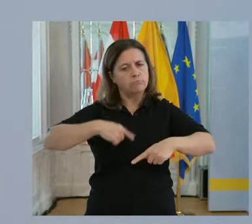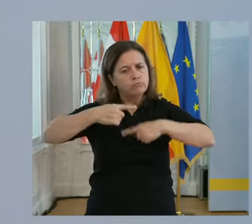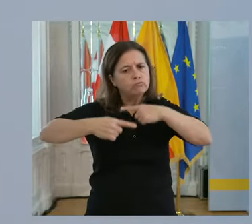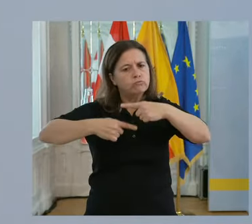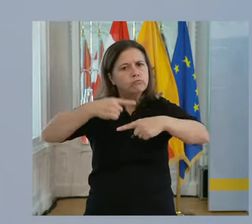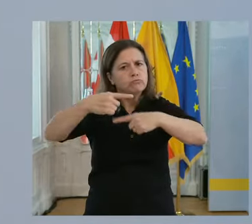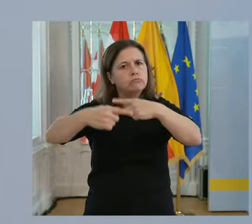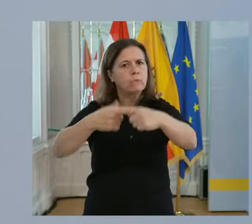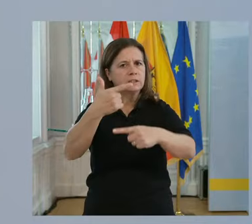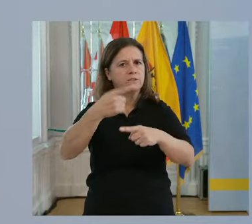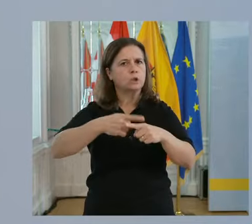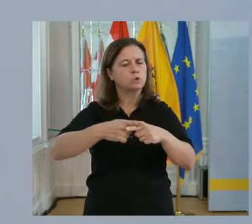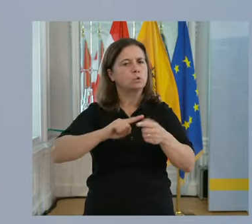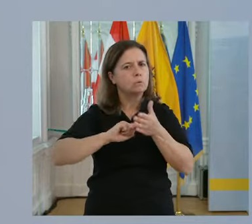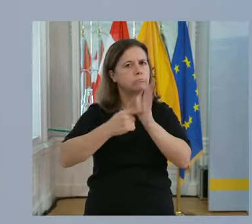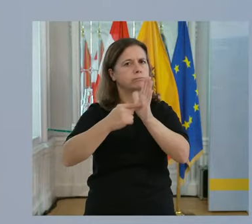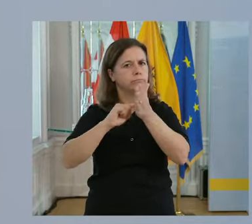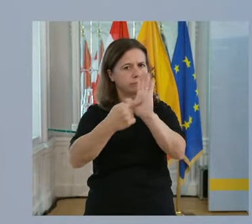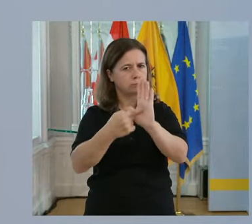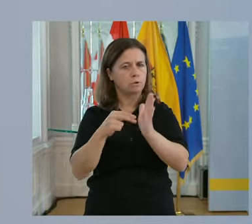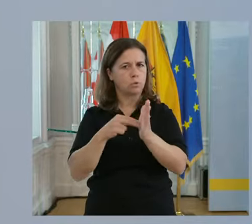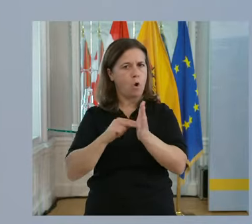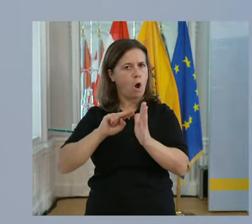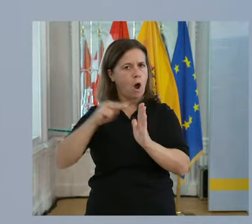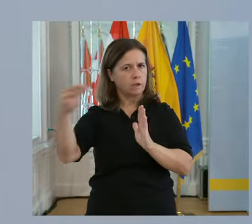kommenden 2 Stunden auch gerne aufgreifen.